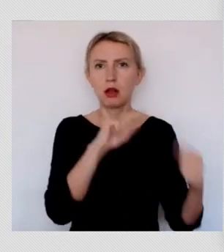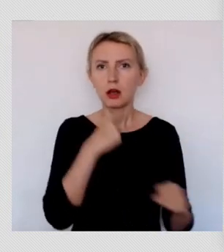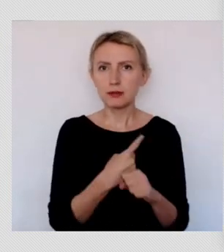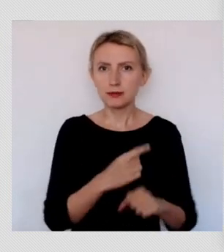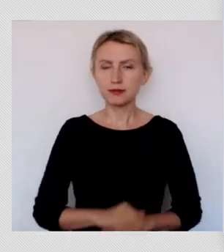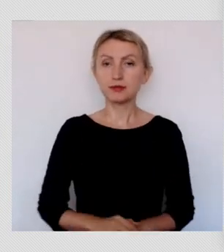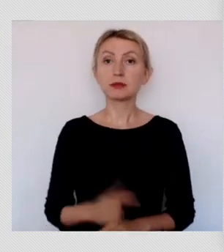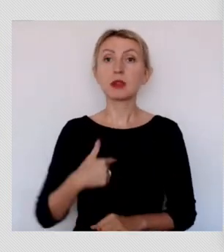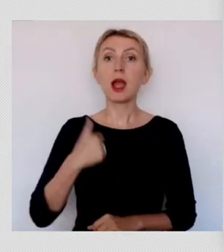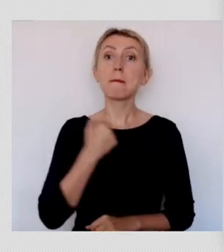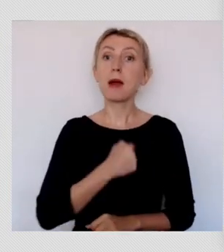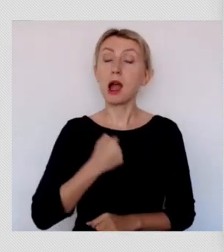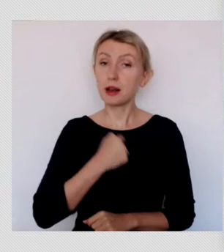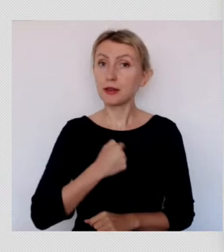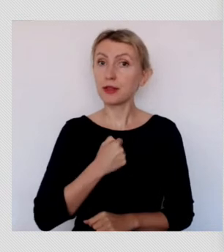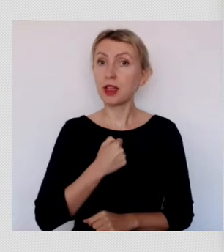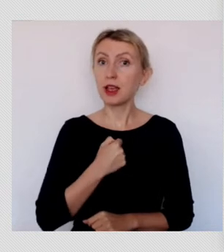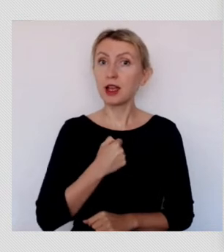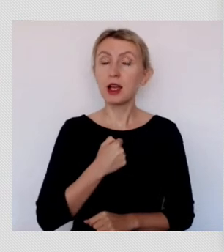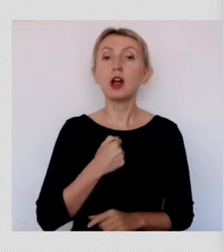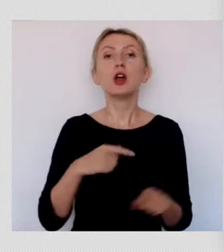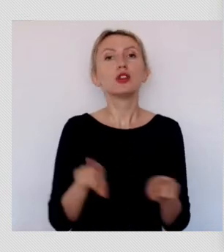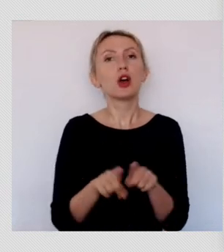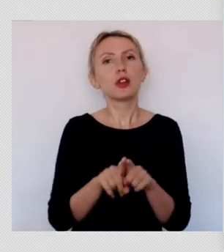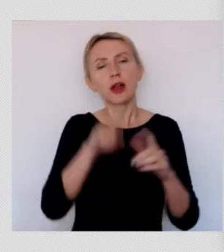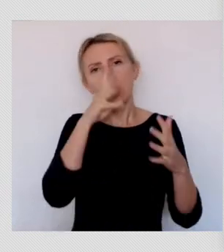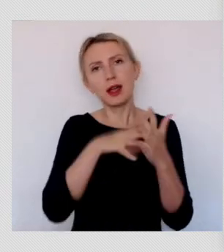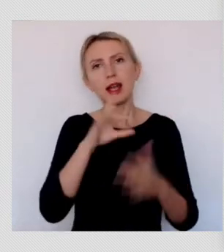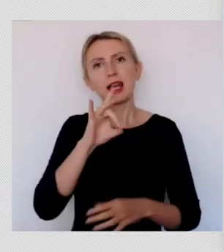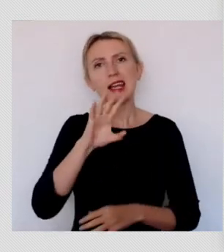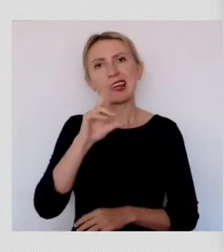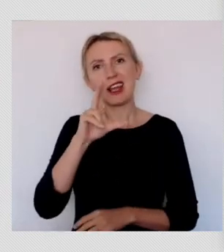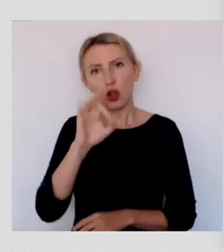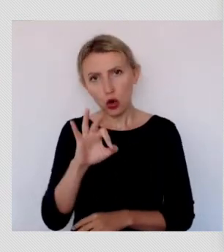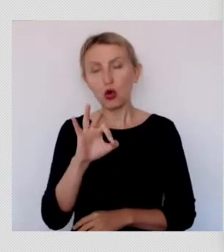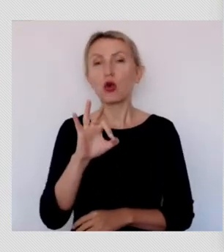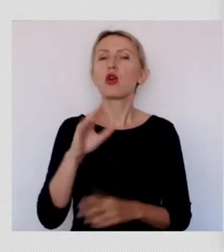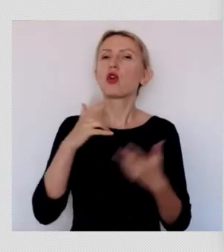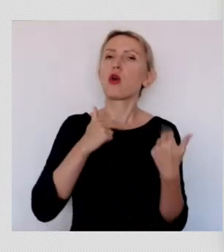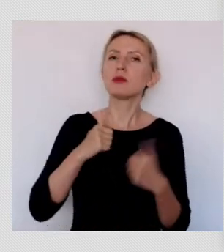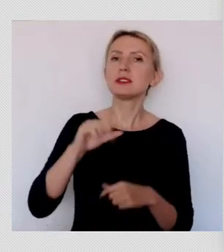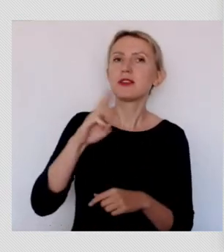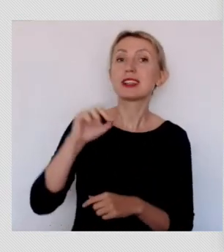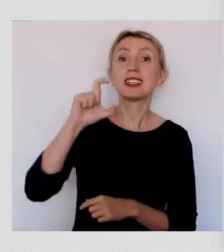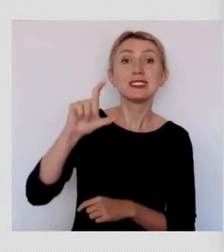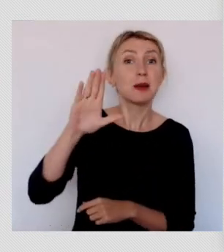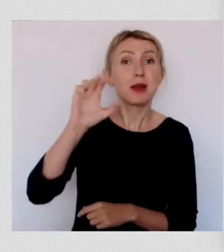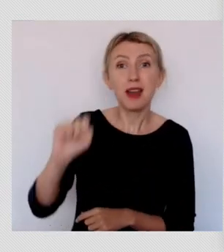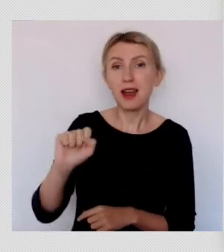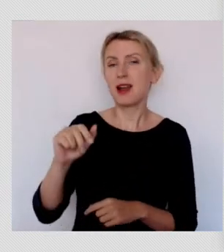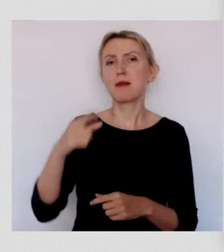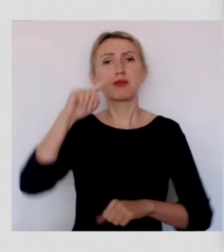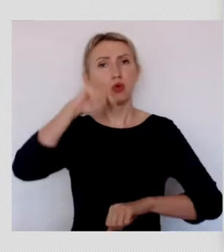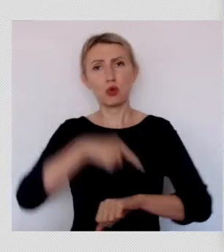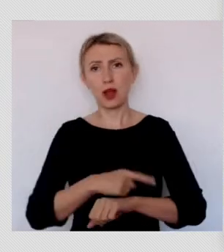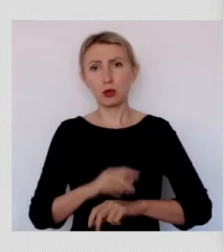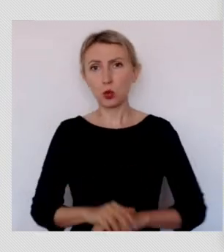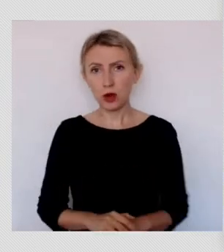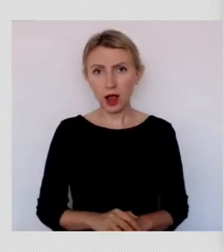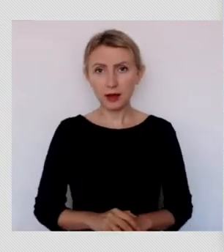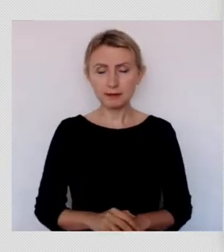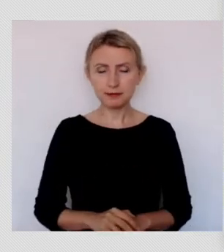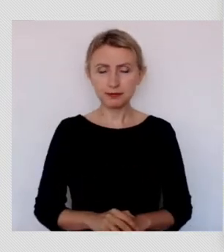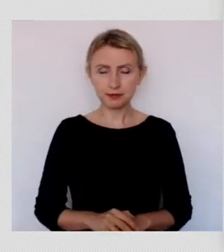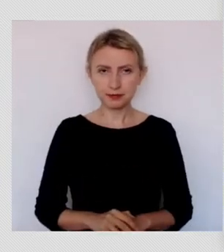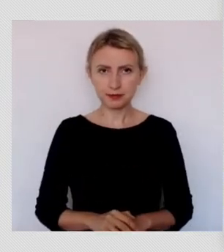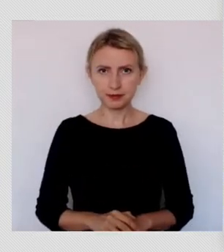dotyczące, zresztą wynikające też z raportów GRECO, Komisji Weneckiej, dotyczące CBA, dotyczące prokuratury.